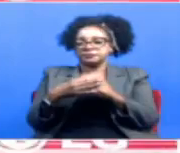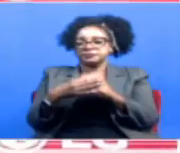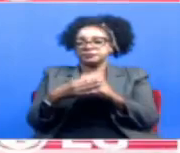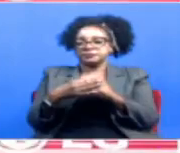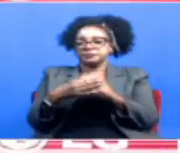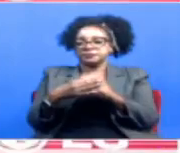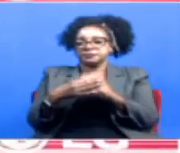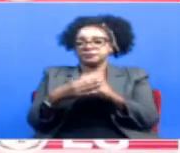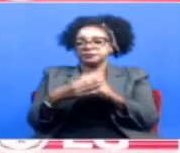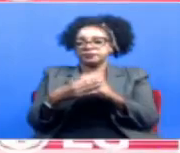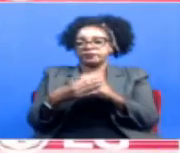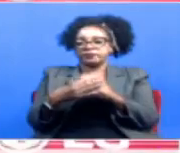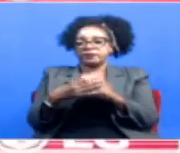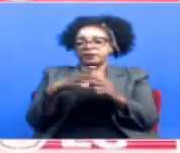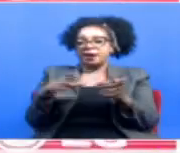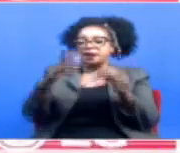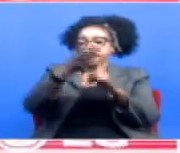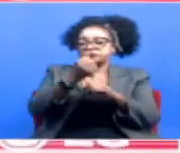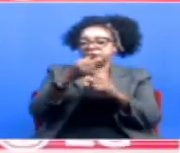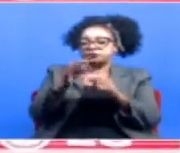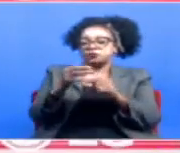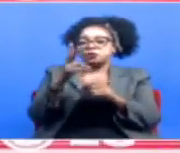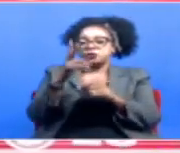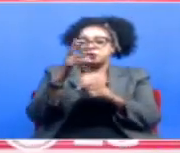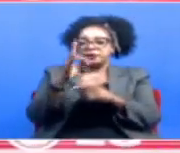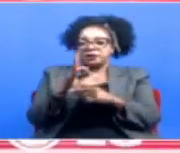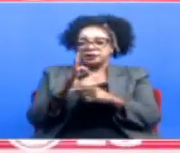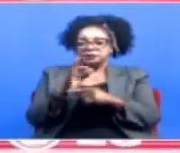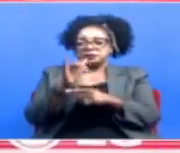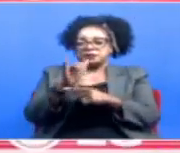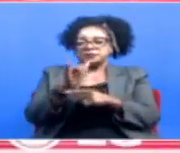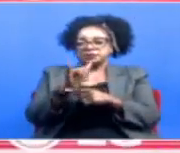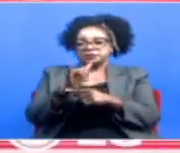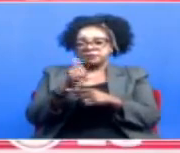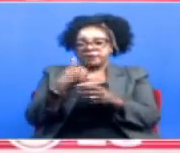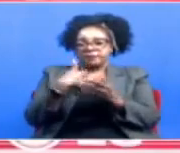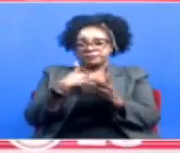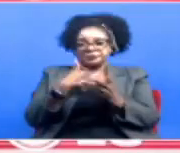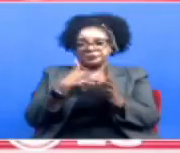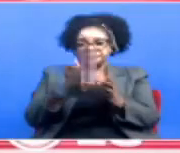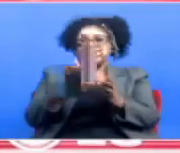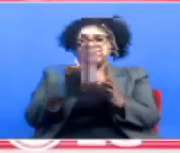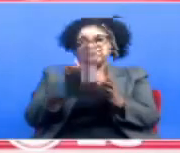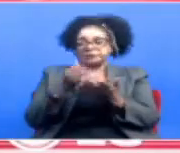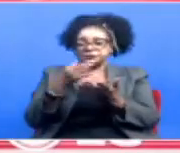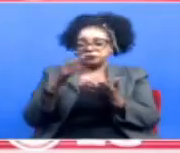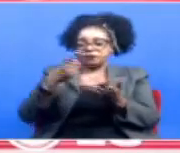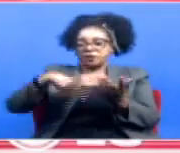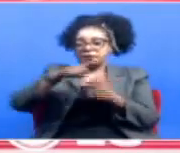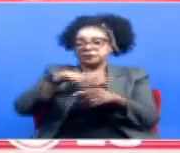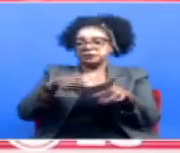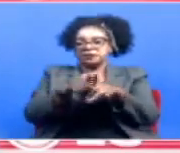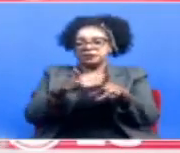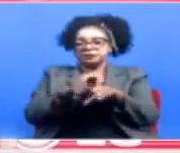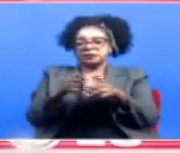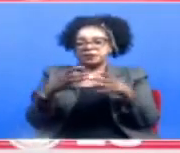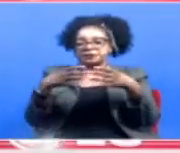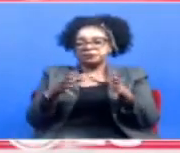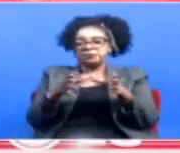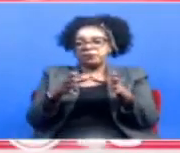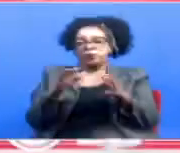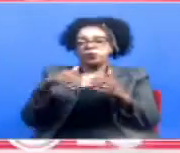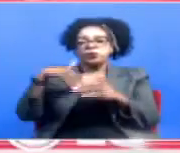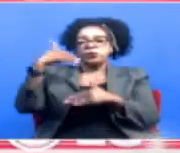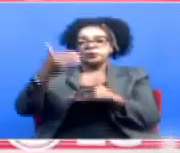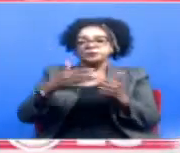The achievements for the year 2023 have been quite incredible for us as a team. We've always wanted to